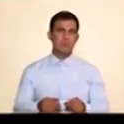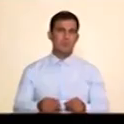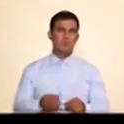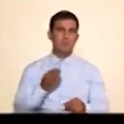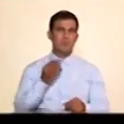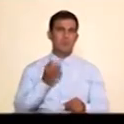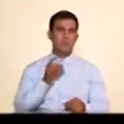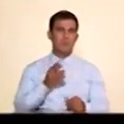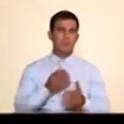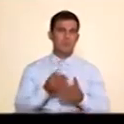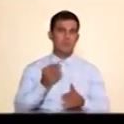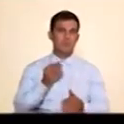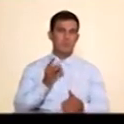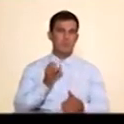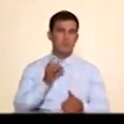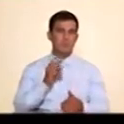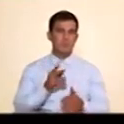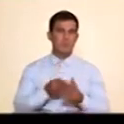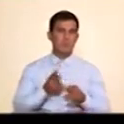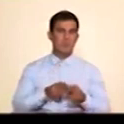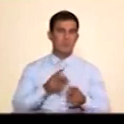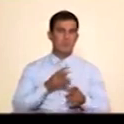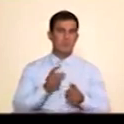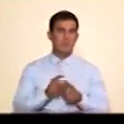Sharqdagi Xitoy Franklar davlatida qanday atalgan?